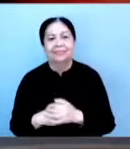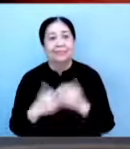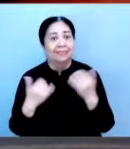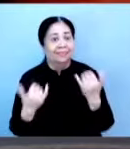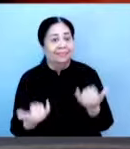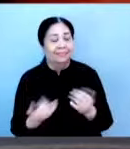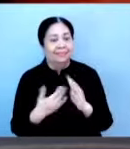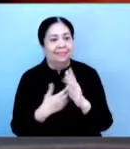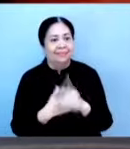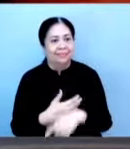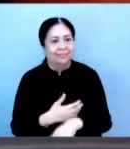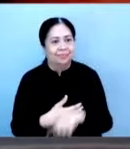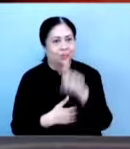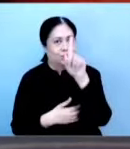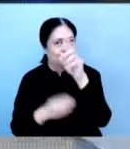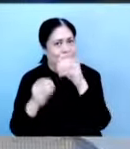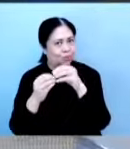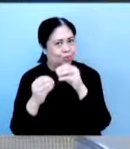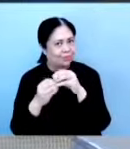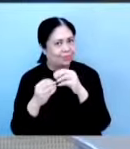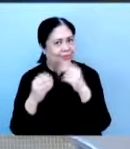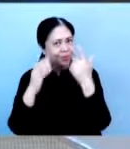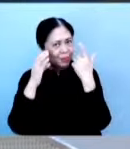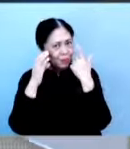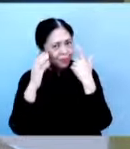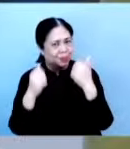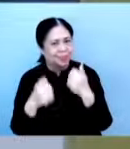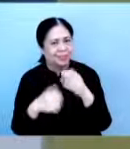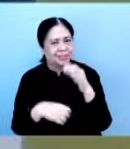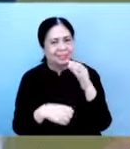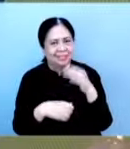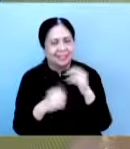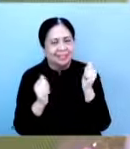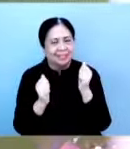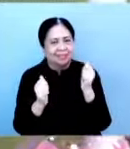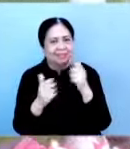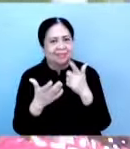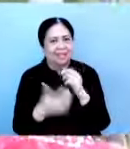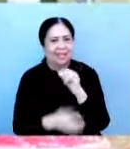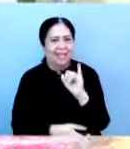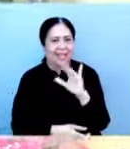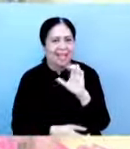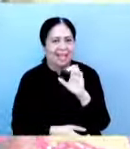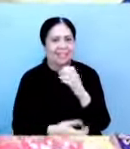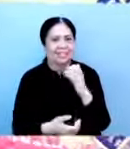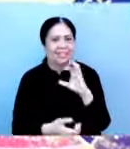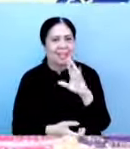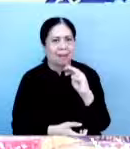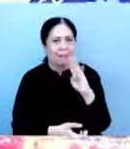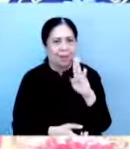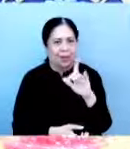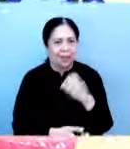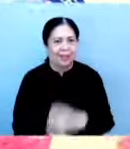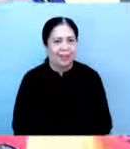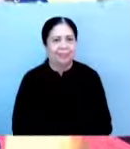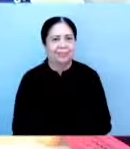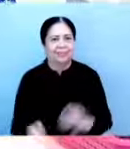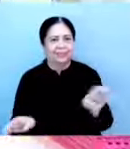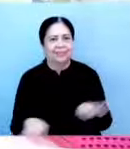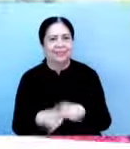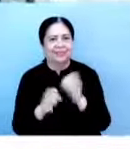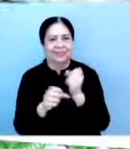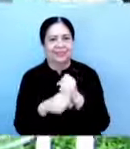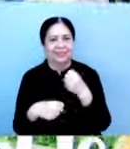pagbabalik isa pang pampalamig aay Simula ng tag-init mag scramble tayo mga kapatid sabay-sabay tayong gumawa